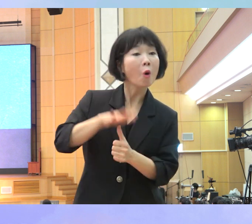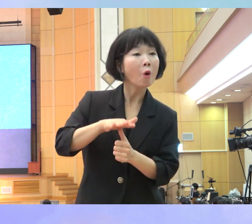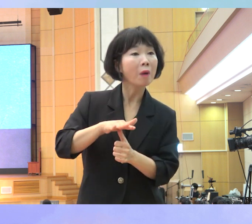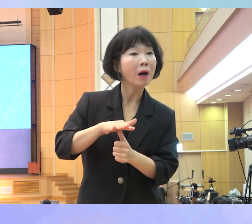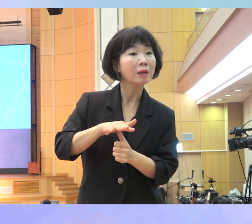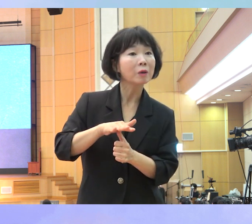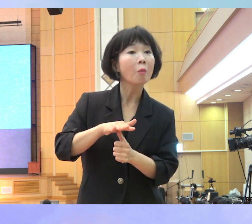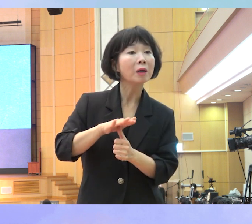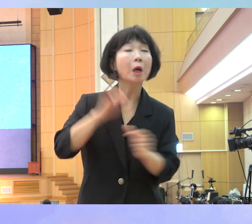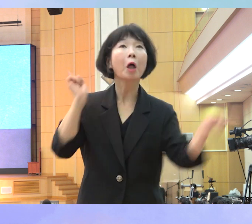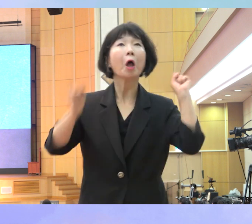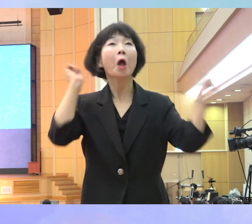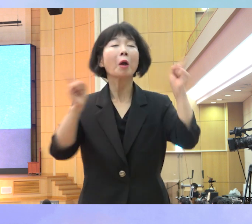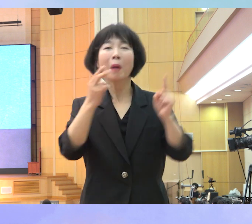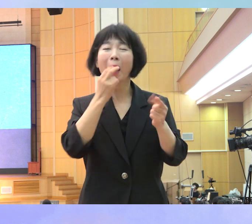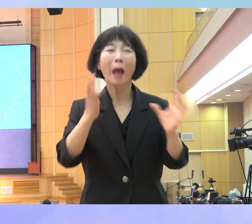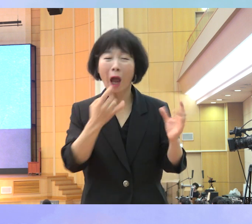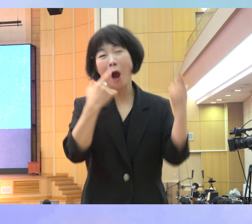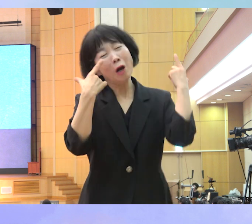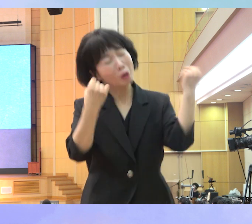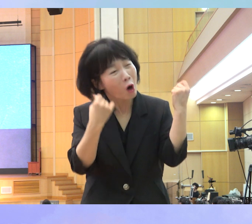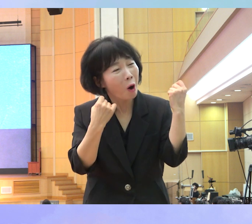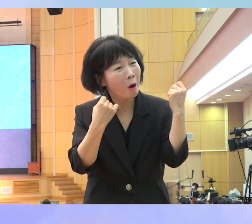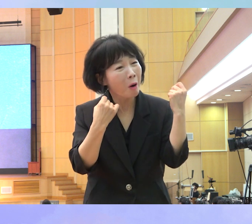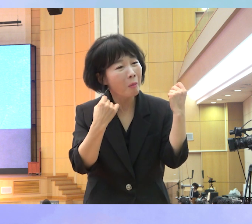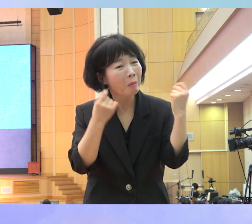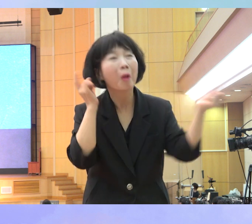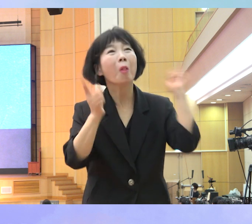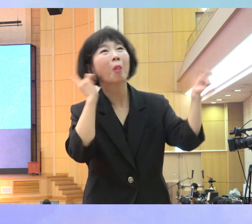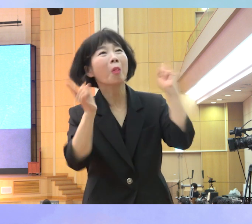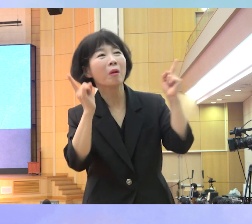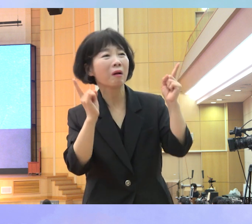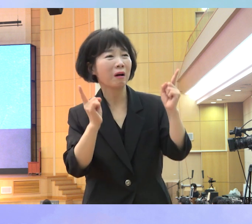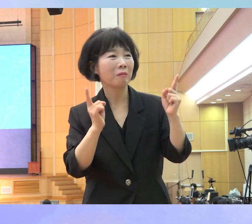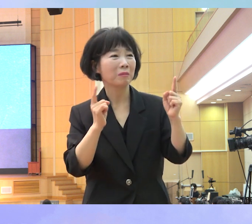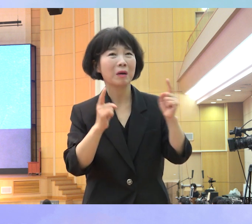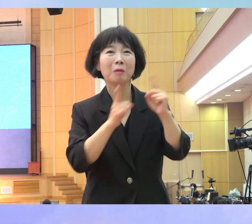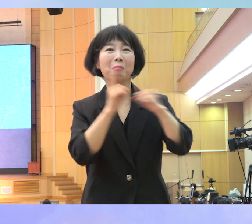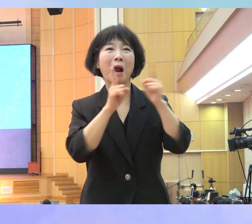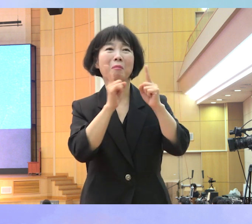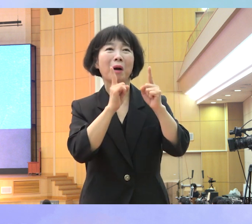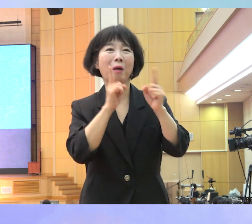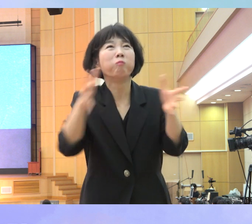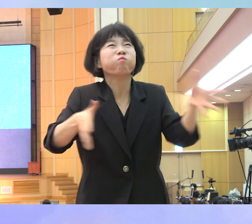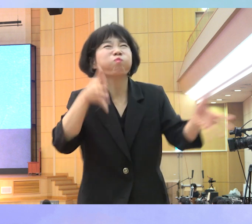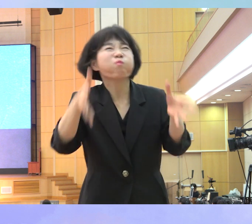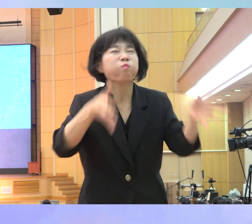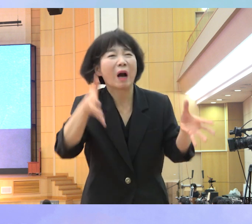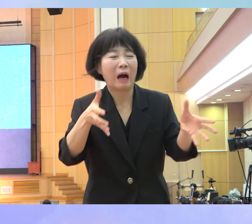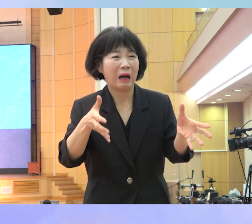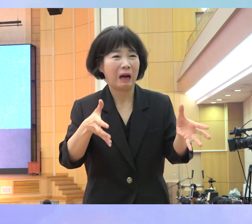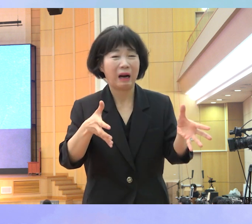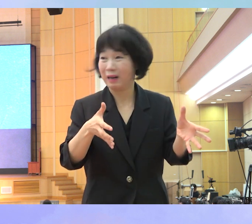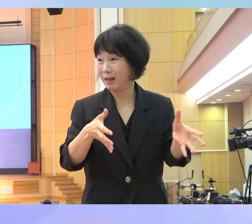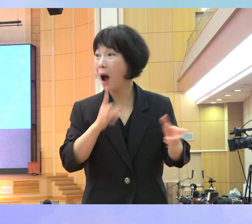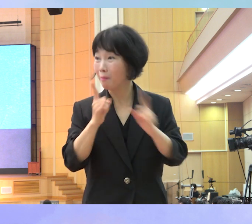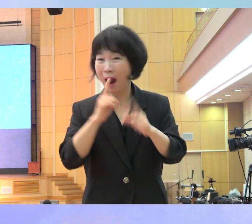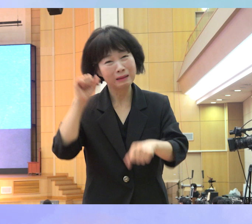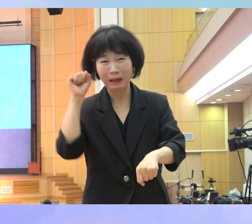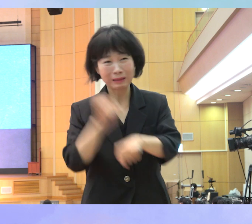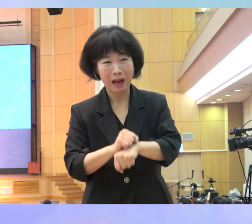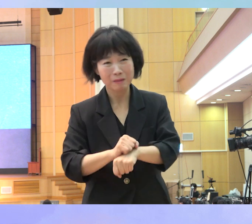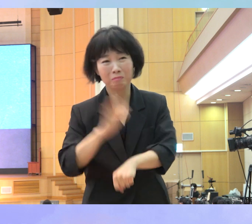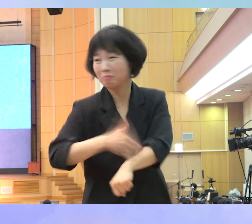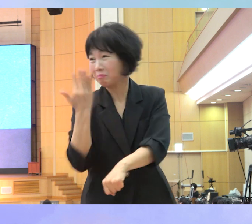당연하지 않습니까? 어린아이처럼 발음도 아주 좋지 못하고 단어도 아주 여러 가지 단어를 사용할